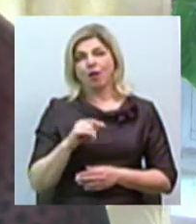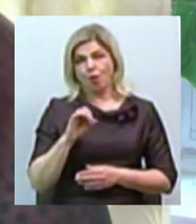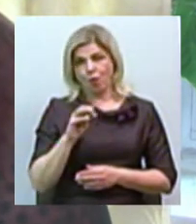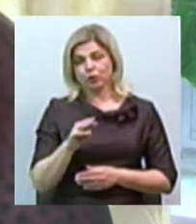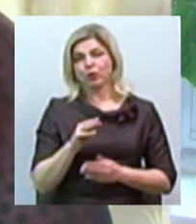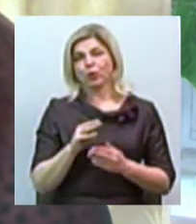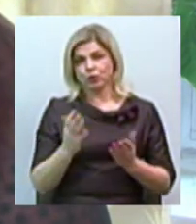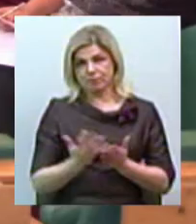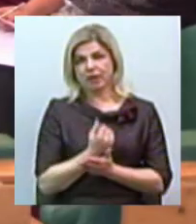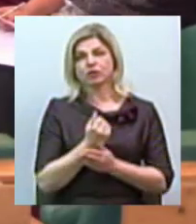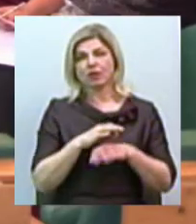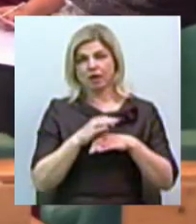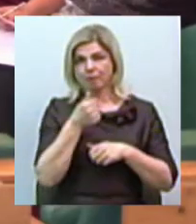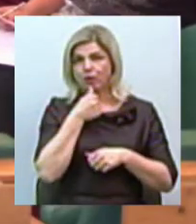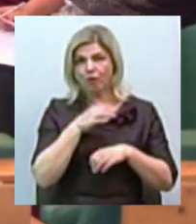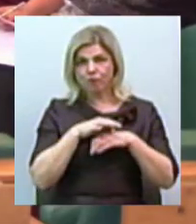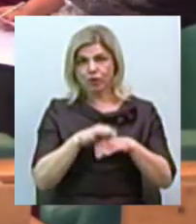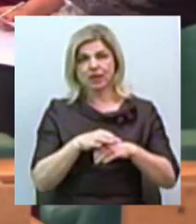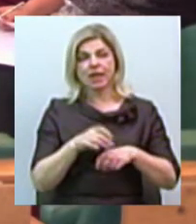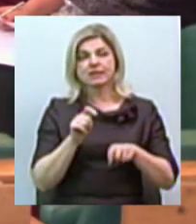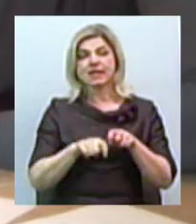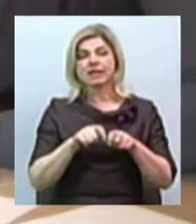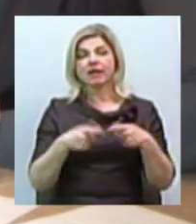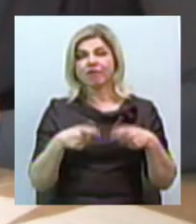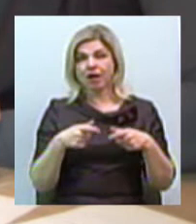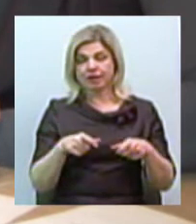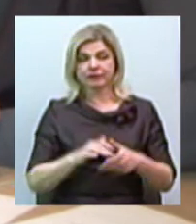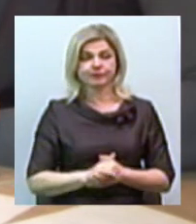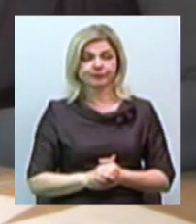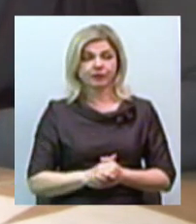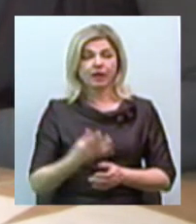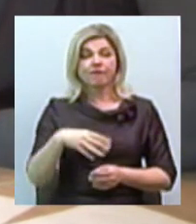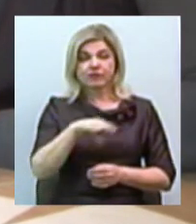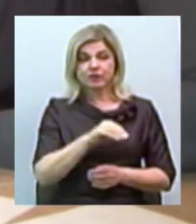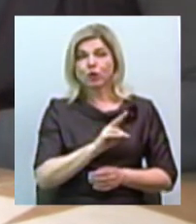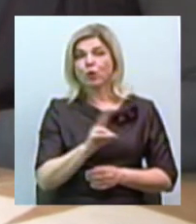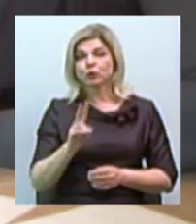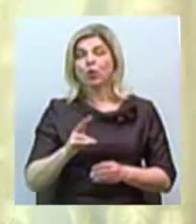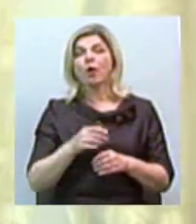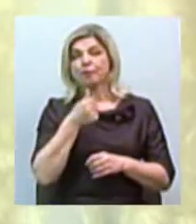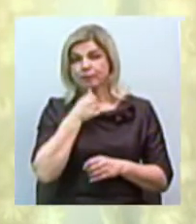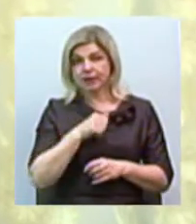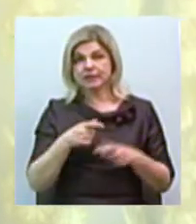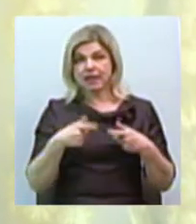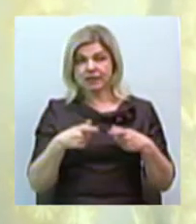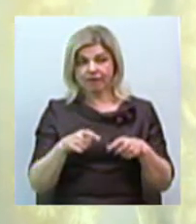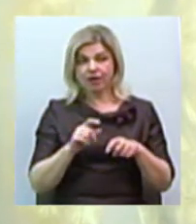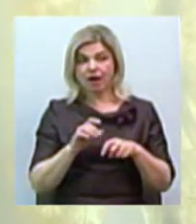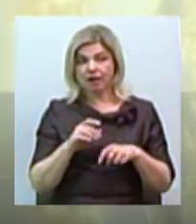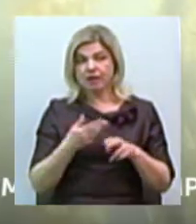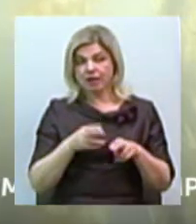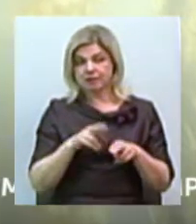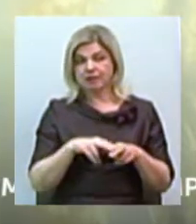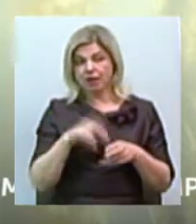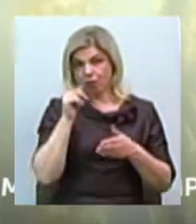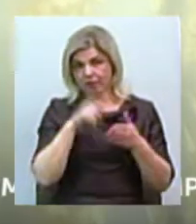проходження сертифікації. Колеги Вікторії, які також вже пройшли сертифікацію, впевнені в її необхідності. Сертифікація, як для